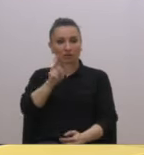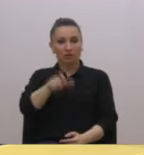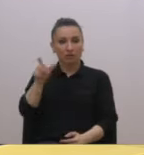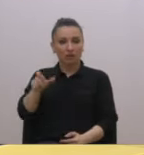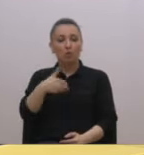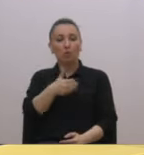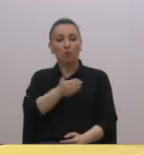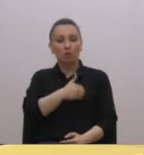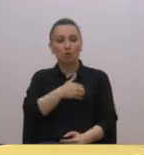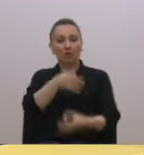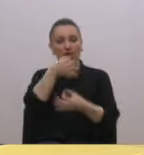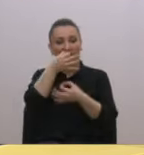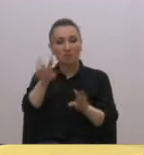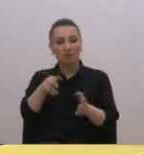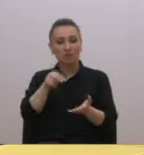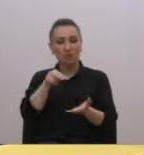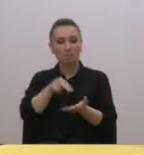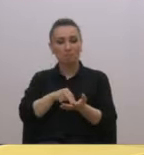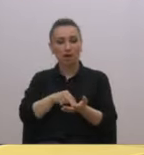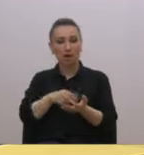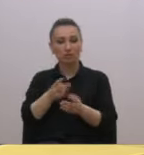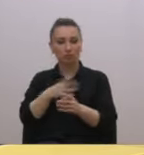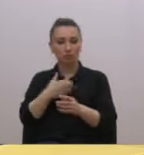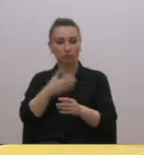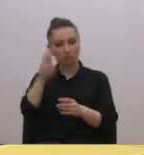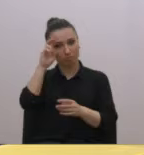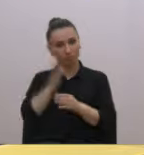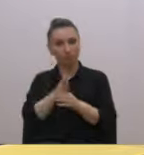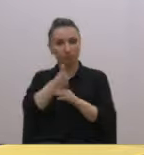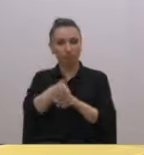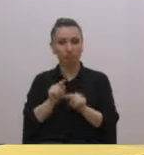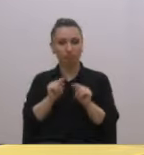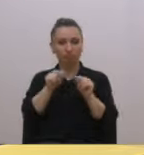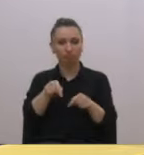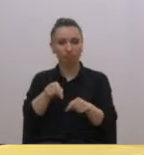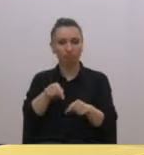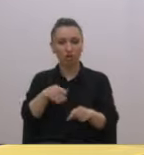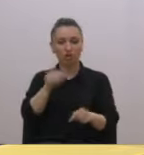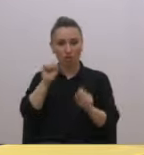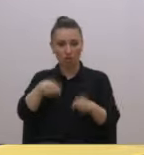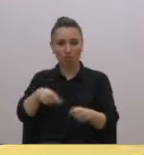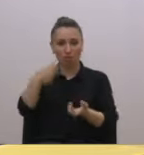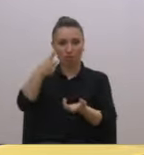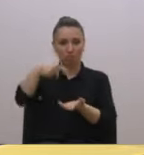მათ სურთ ნებისმიერ ფასად მოვიდნენ ხელისუფლებაში, მზადარიან იდგნენ ცალფეხზე,